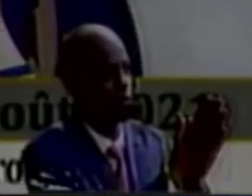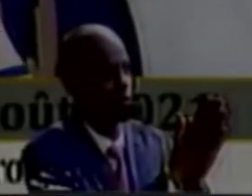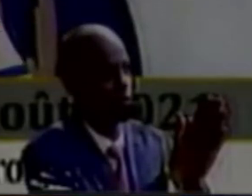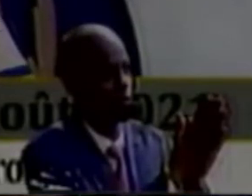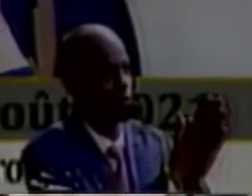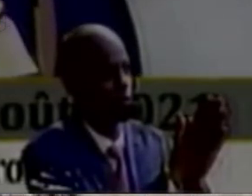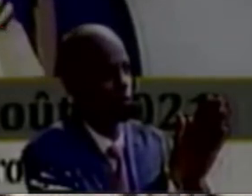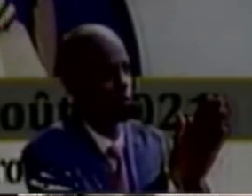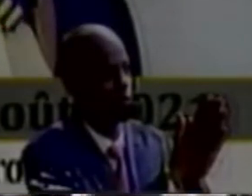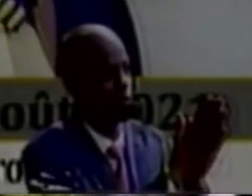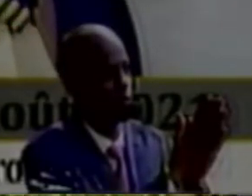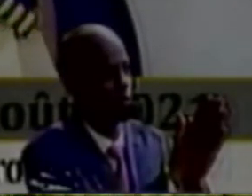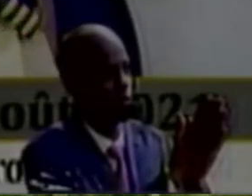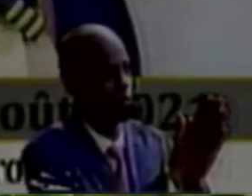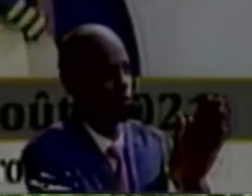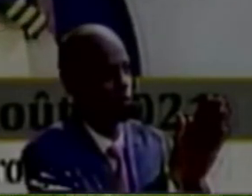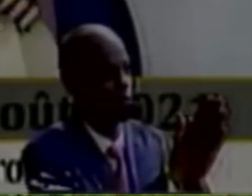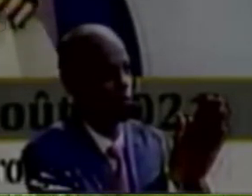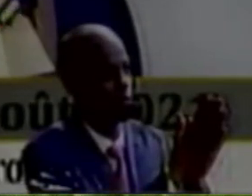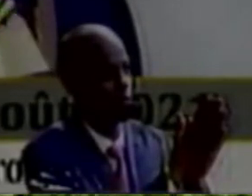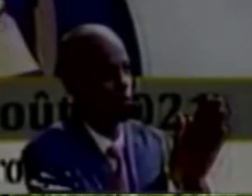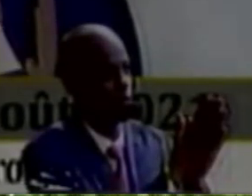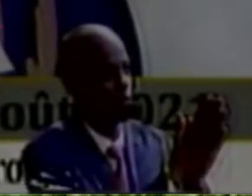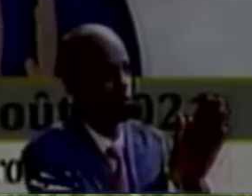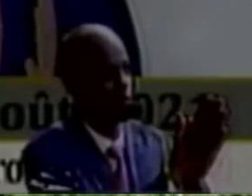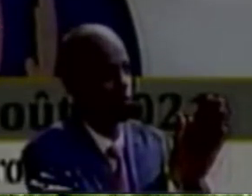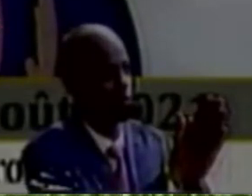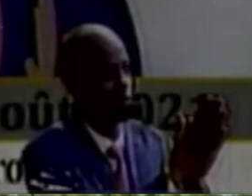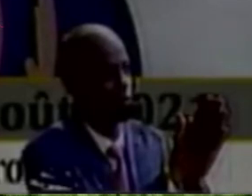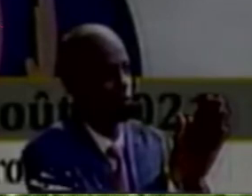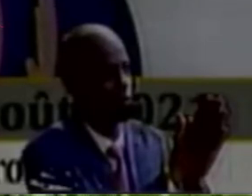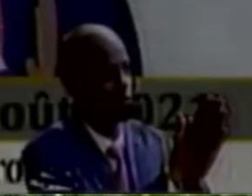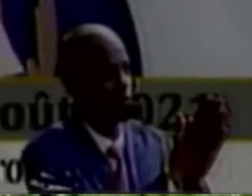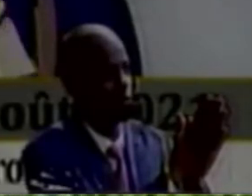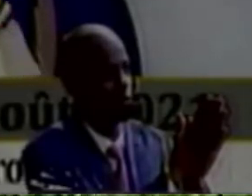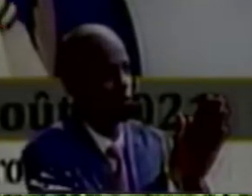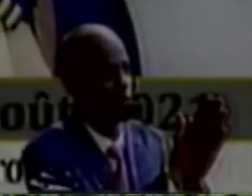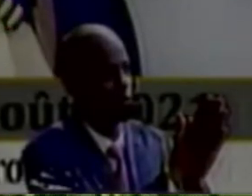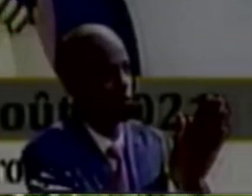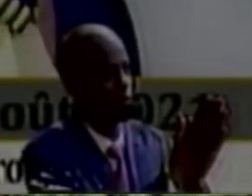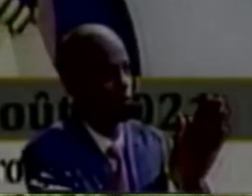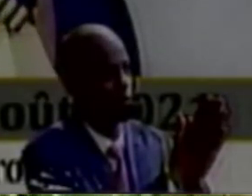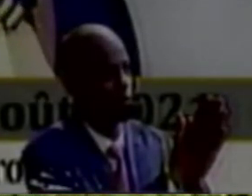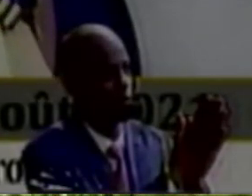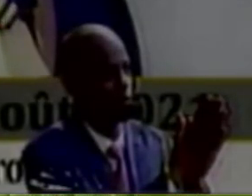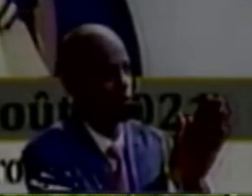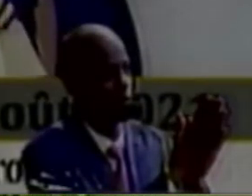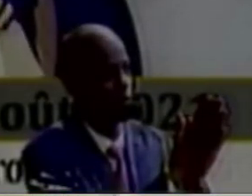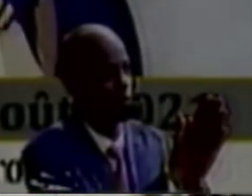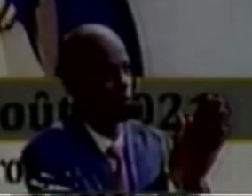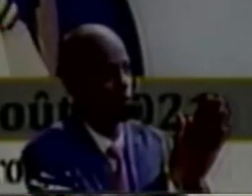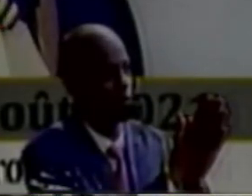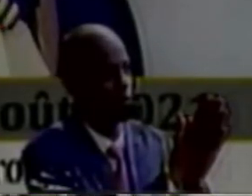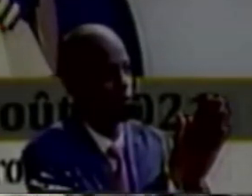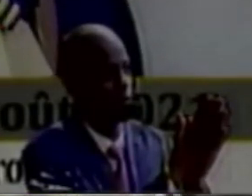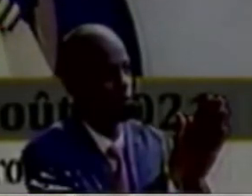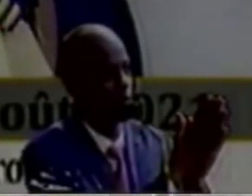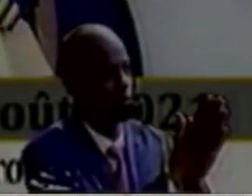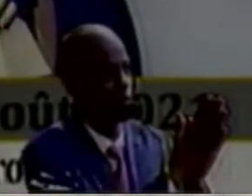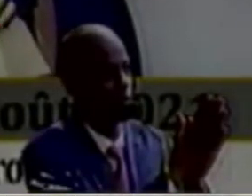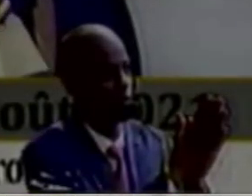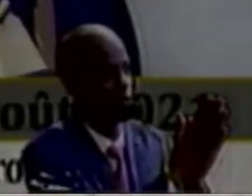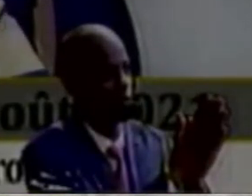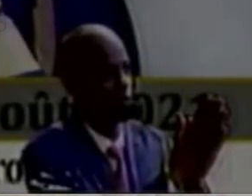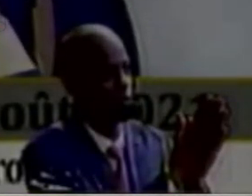ont apporté dans le Grand Sud là, sous une forme ou bien une autre, nous demandons pour contacter la police dans